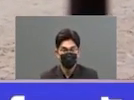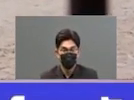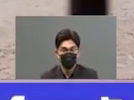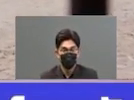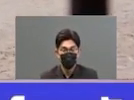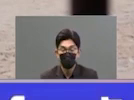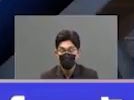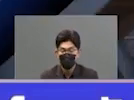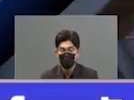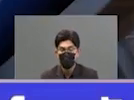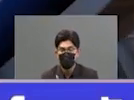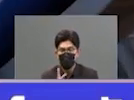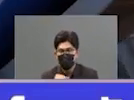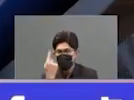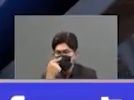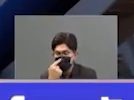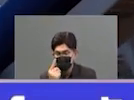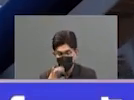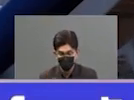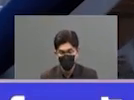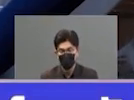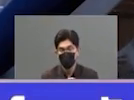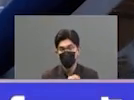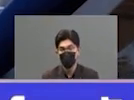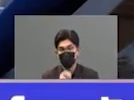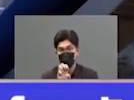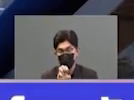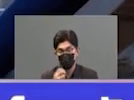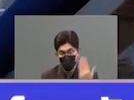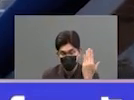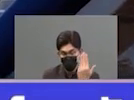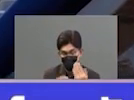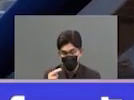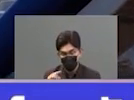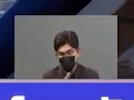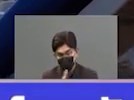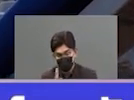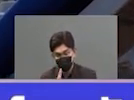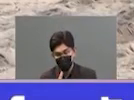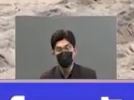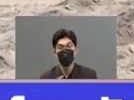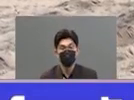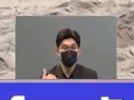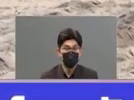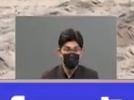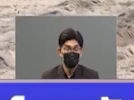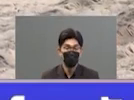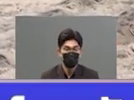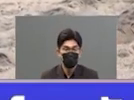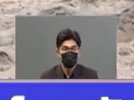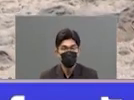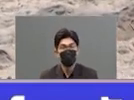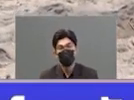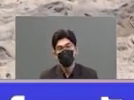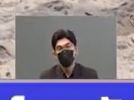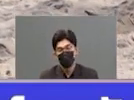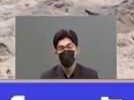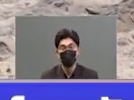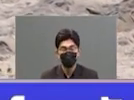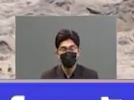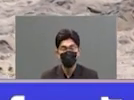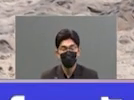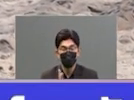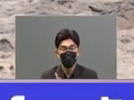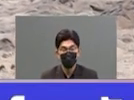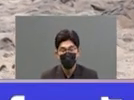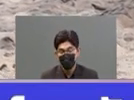เป็นเชิงอนุรักษ์นะครับพวกนี้เราสามารถให้สินเชื่อได้หมดเลยครับก็จะเป็นสินเชื่อพิเศษที่จะไม่เกี่ยวกับโครงการนี้เลยนะครับมีส